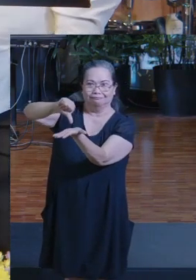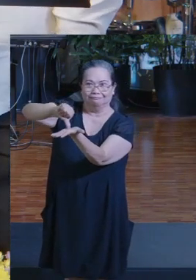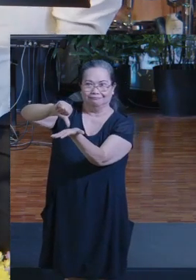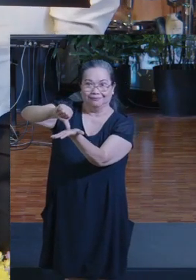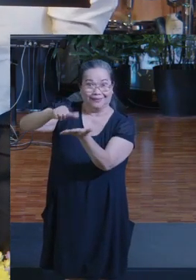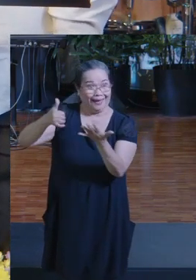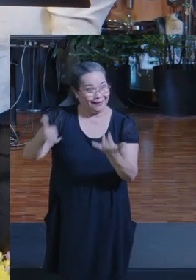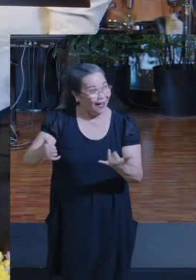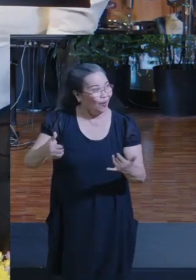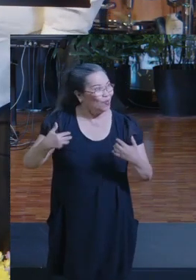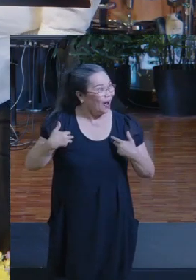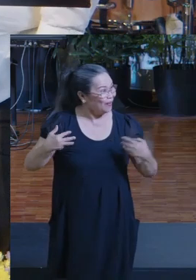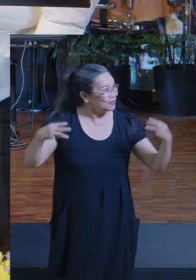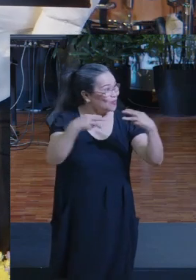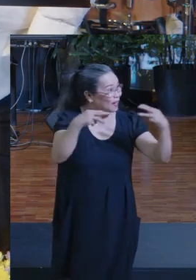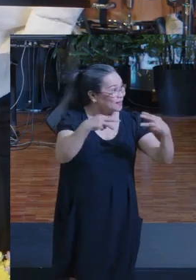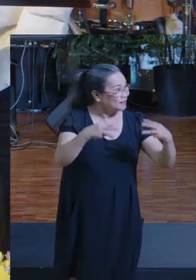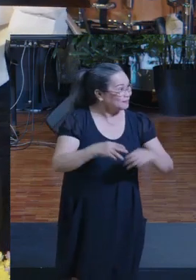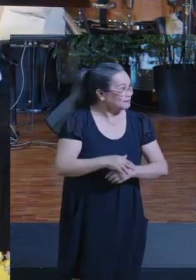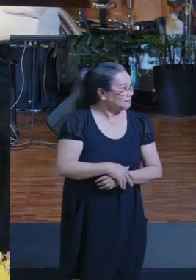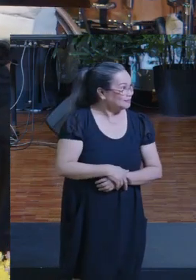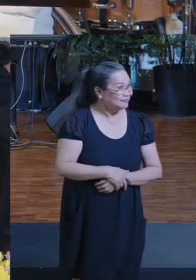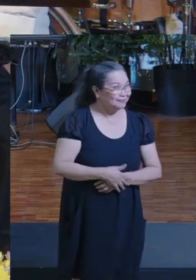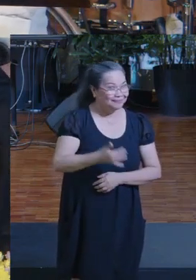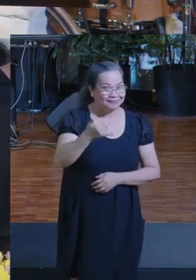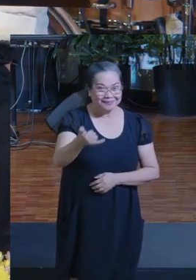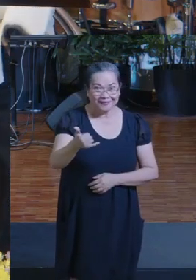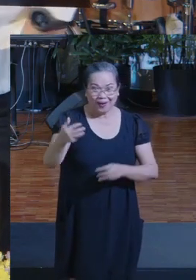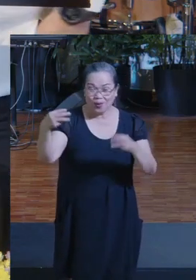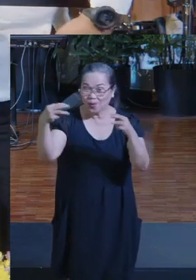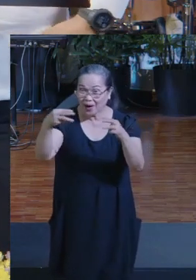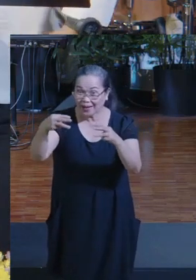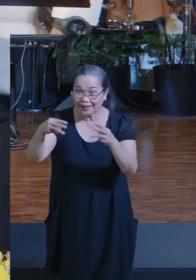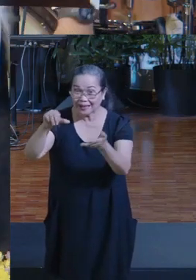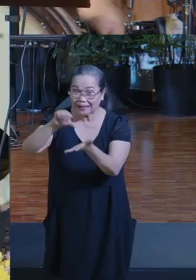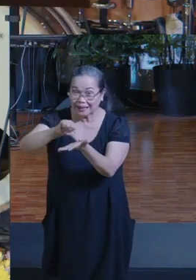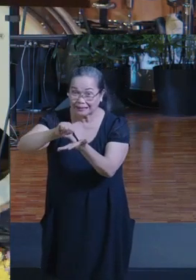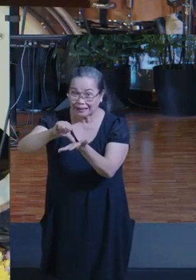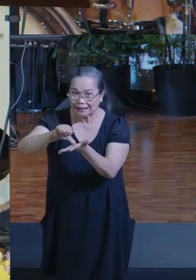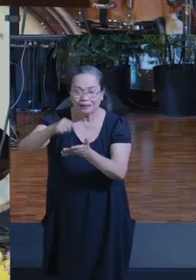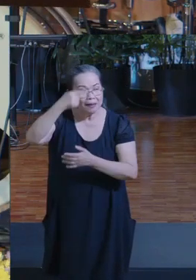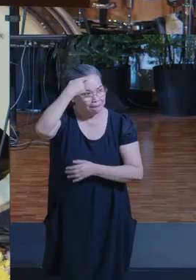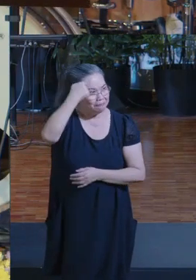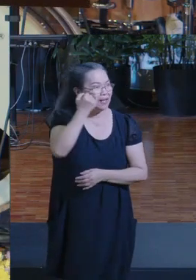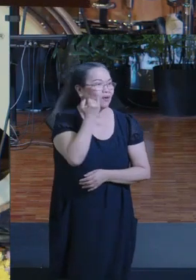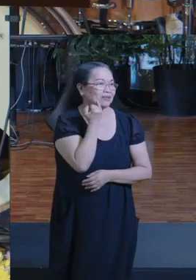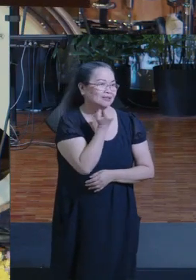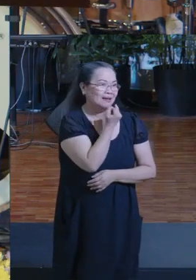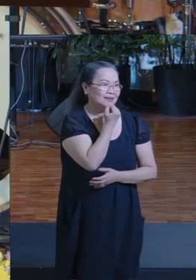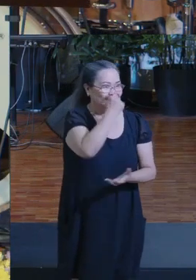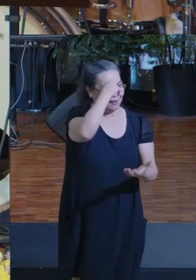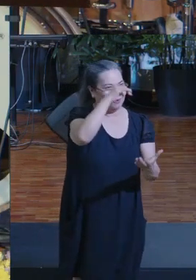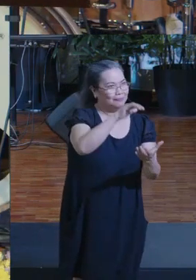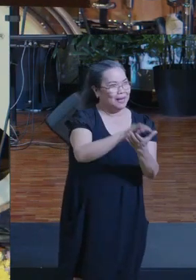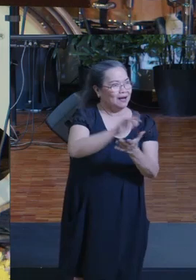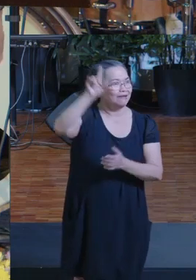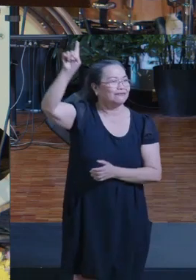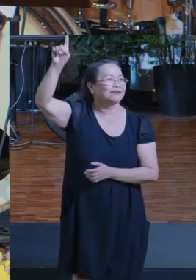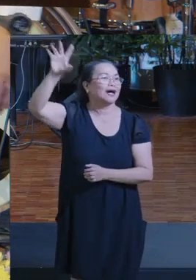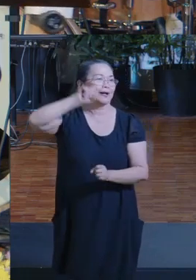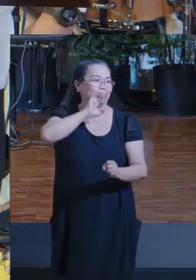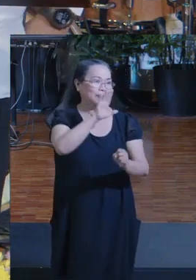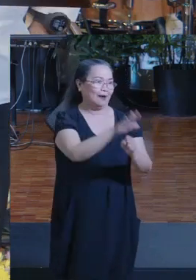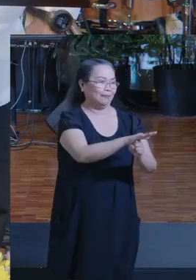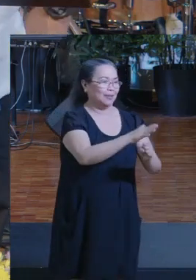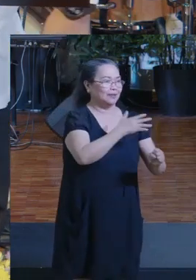Alam niyo na ngayon kung bakit may gera. Dahil yan po ang pinangakong lupa ng Diyos. And it is